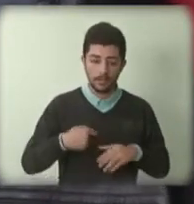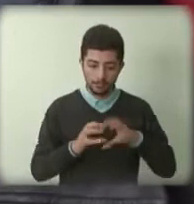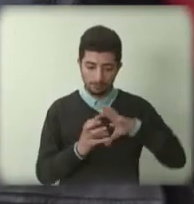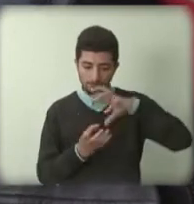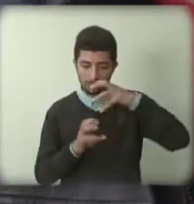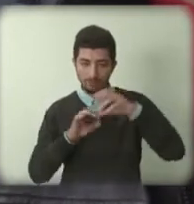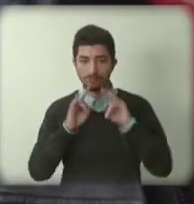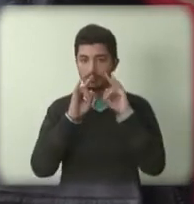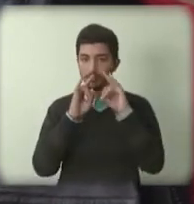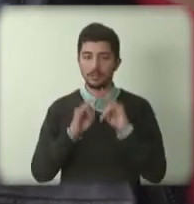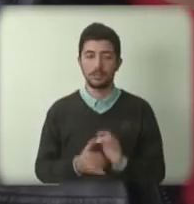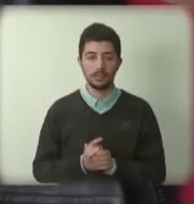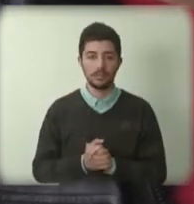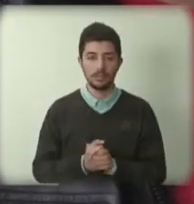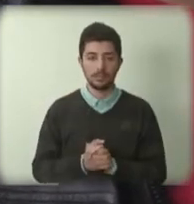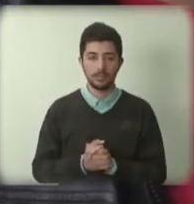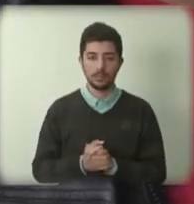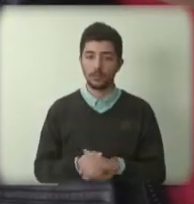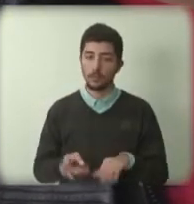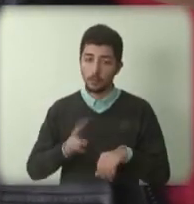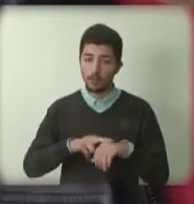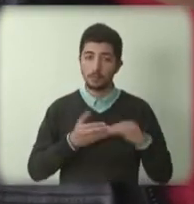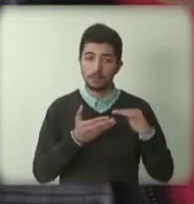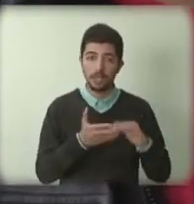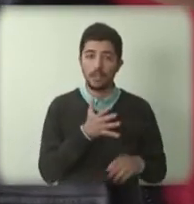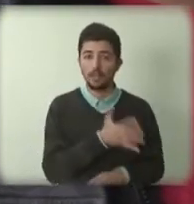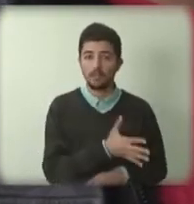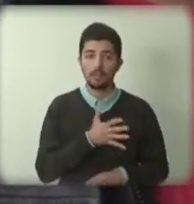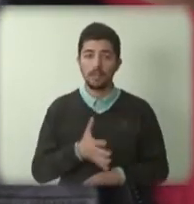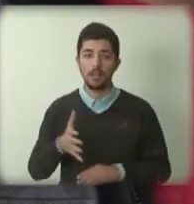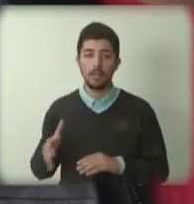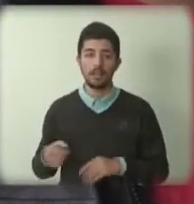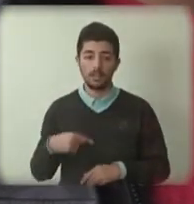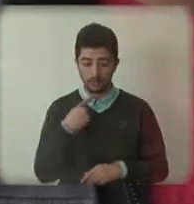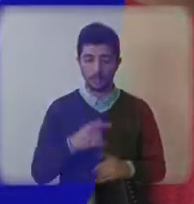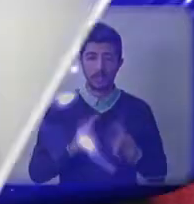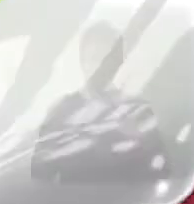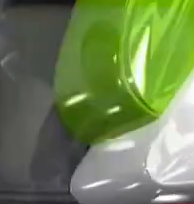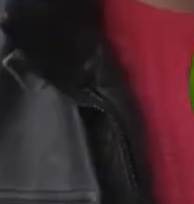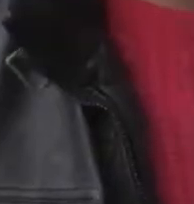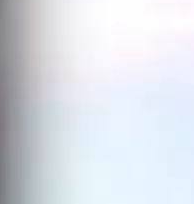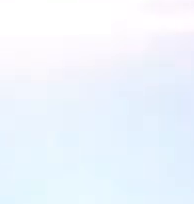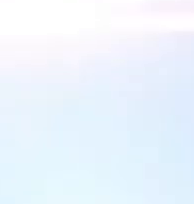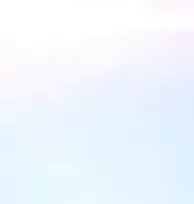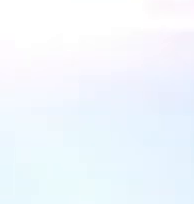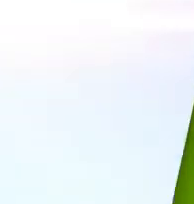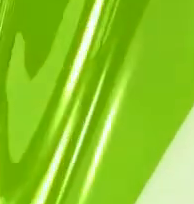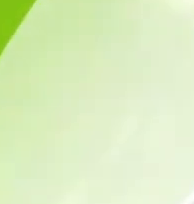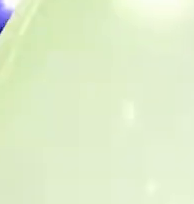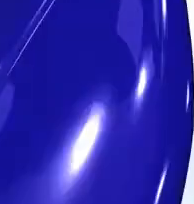رجوع اليوترس لمكانه الطبيعي، وبساعد انها هي يعني مرات تلوز ويت.